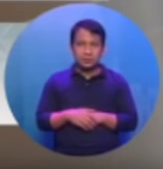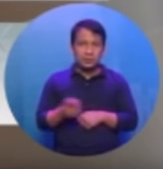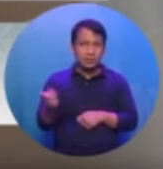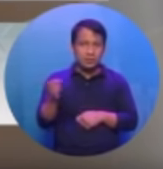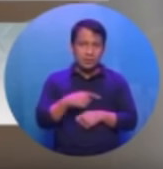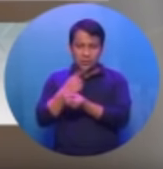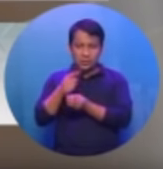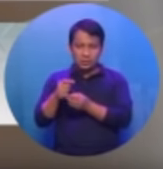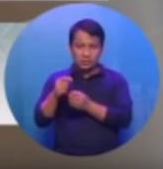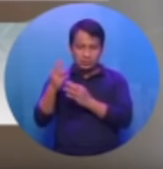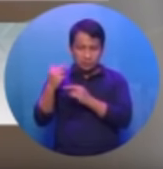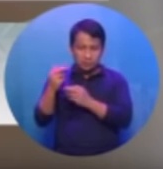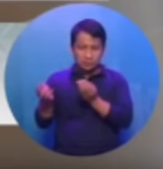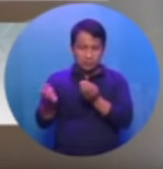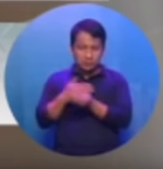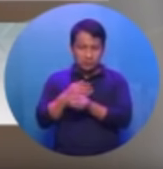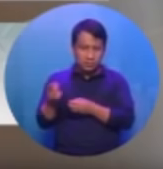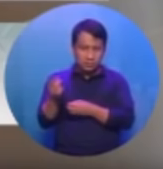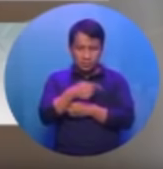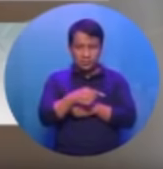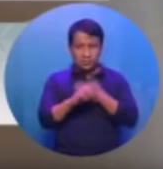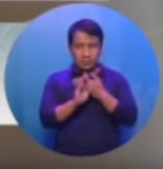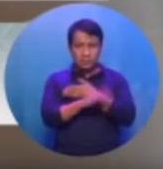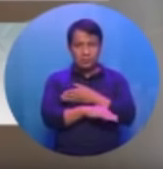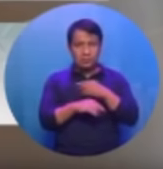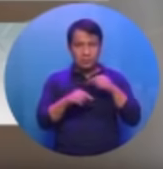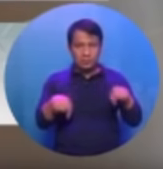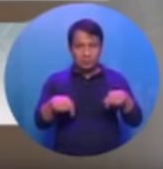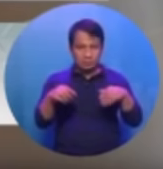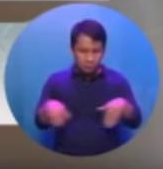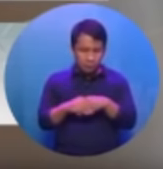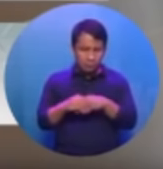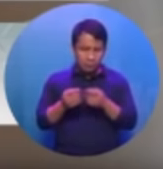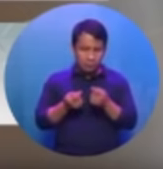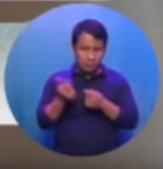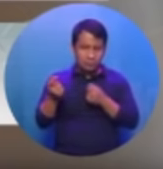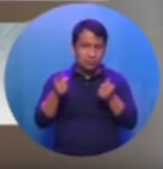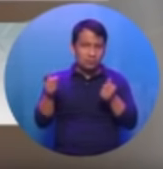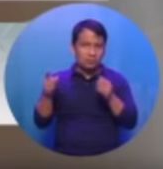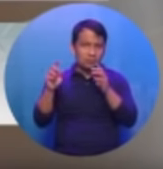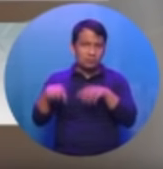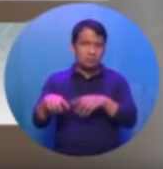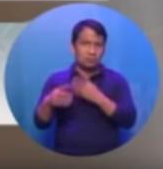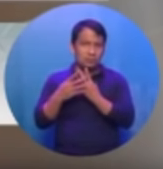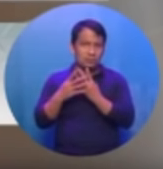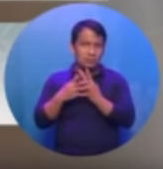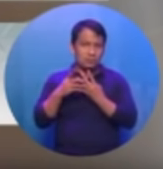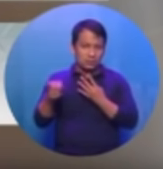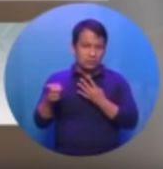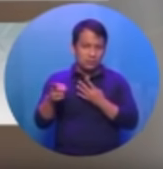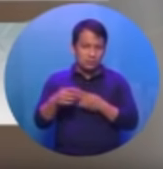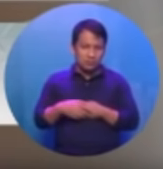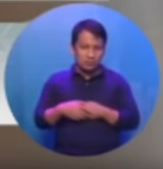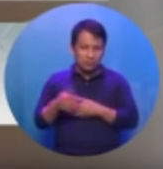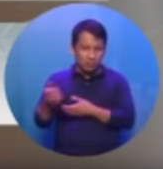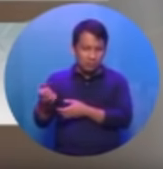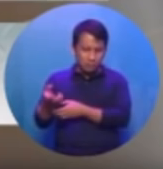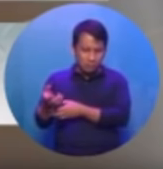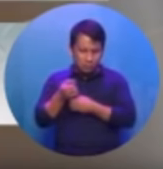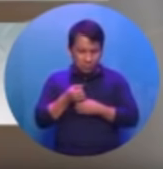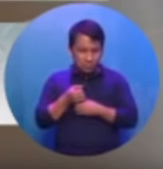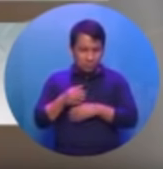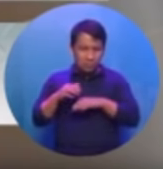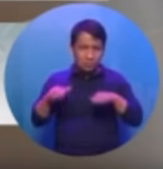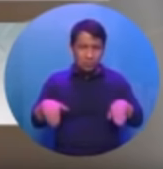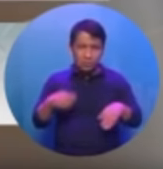matanggal yung ano namin sa kasulatan namin sa kasal, saka mapulong po siya, sir, saka sa akin yung custody po ng dalawang bata, sir.